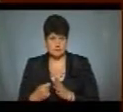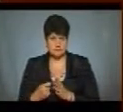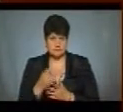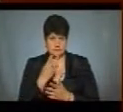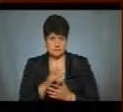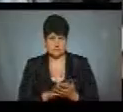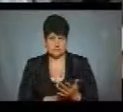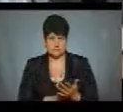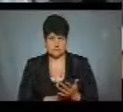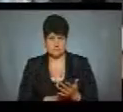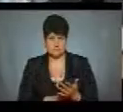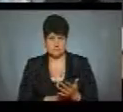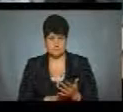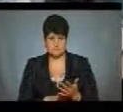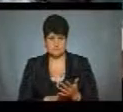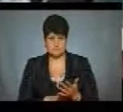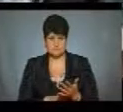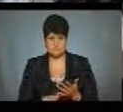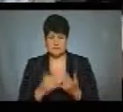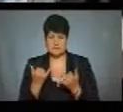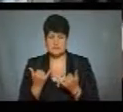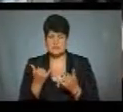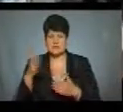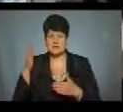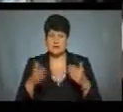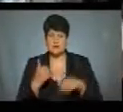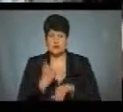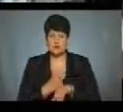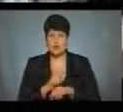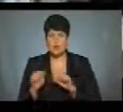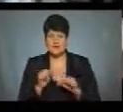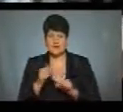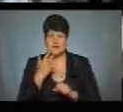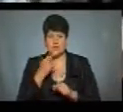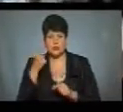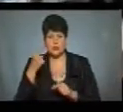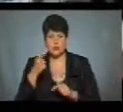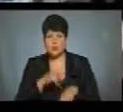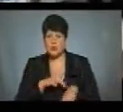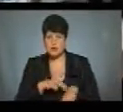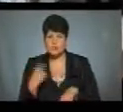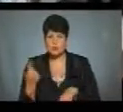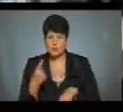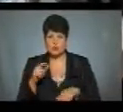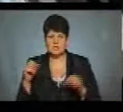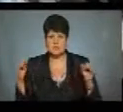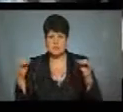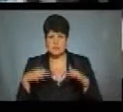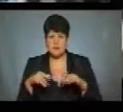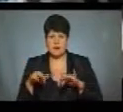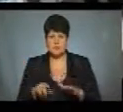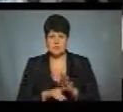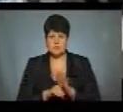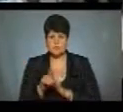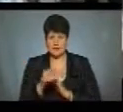зв'язку. Ми зараз під стінами головного управління Нацполіції області. Люди вже зібралися. Акція розпочалася